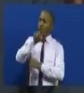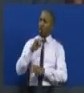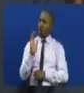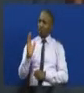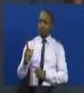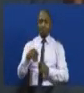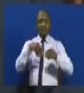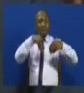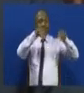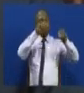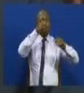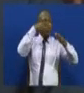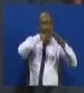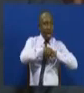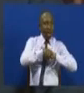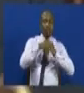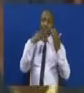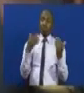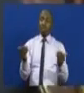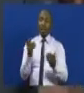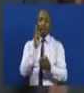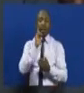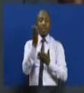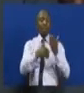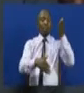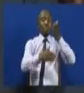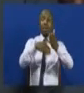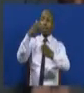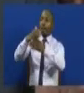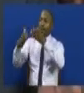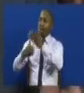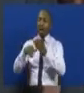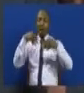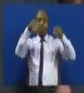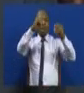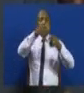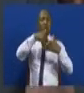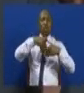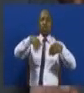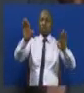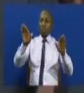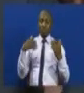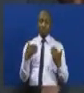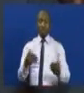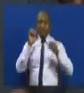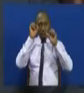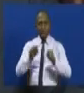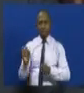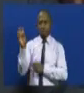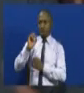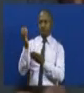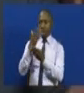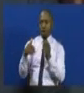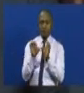ulikuwa ndani, leo tumejenga, sasa mnada uko nje. Kwa hivyo ipo haja sasa hivi ya kutafuta eneo maalum la kufanya mnada, ambao